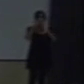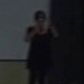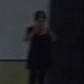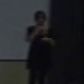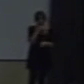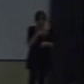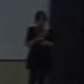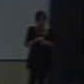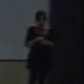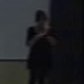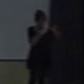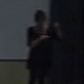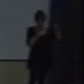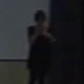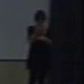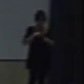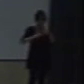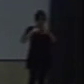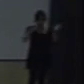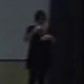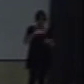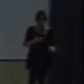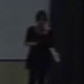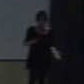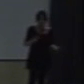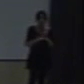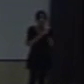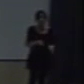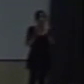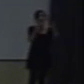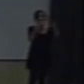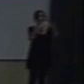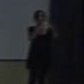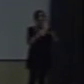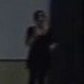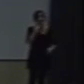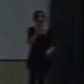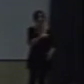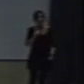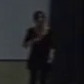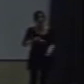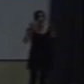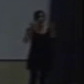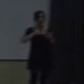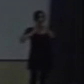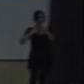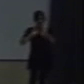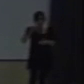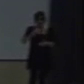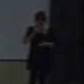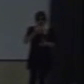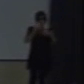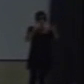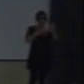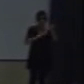dir que sortien a la tele, sobretot fa uns anys, després va haver-hi el Casa Rock, i això, però fent... Sí, no, però sortien